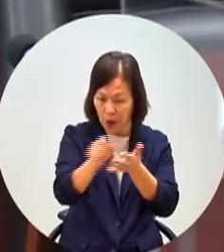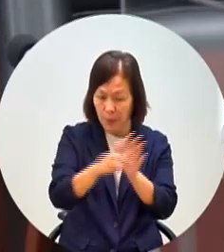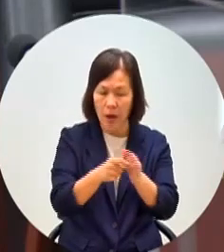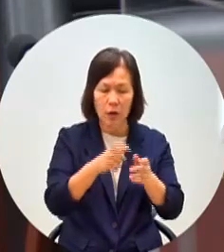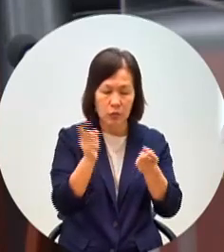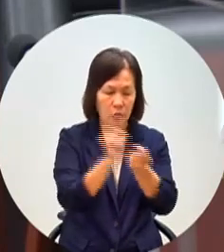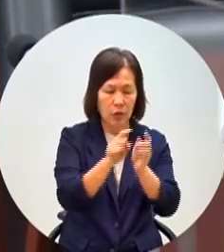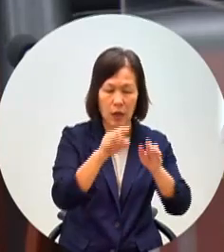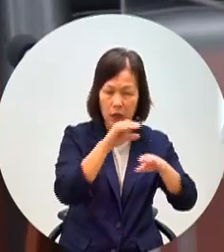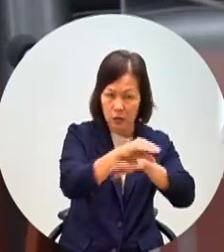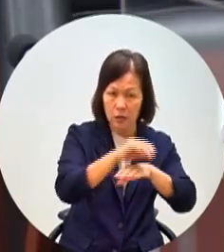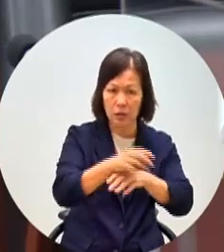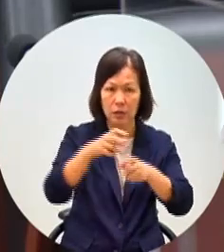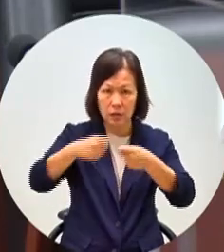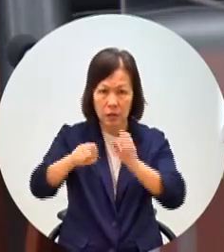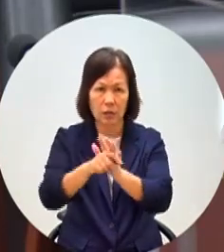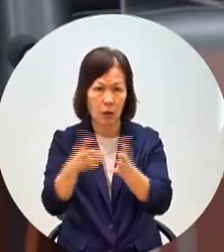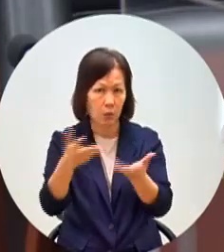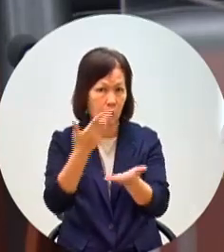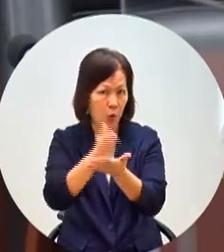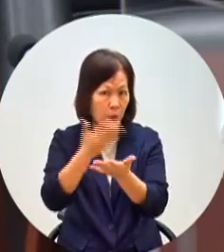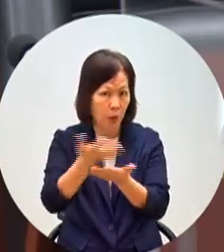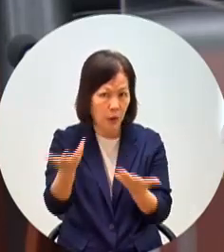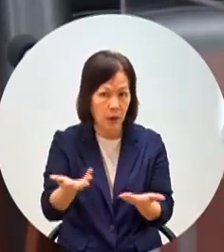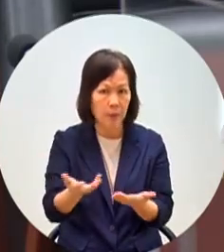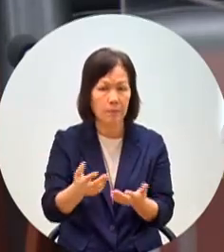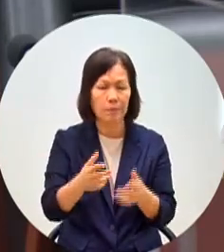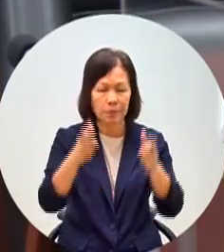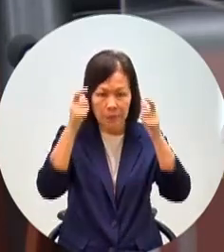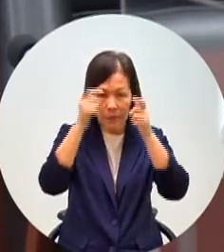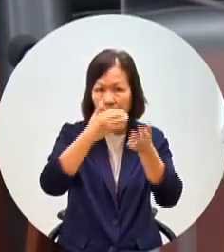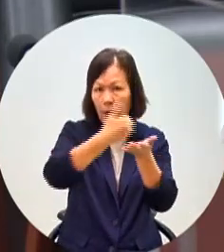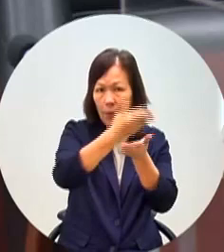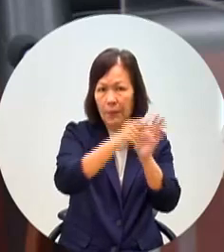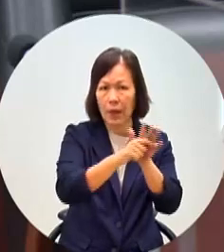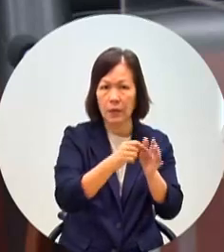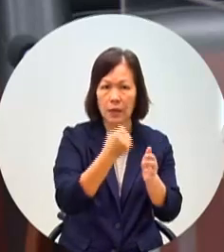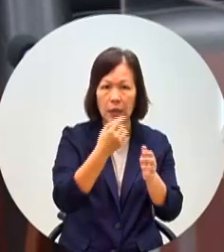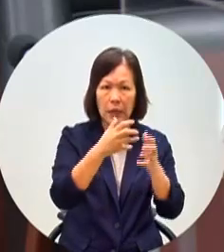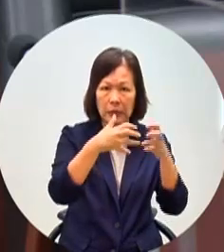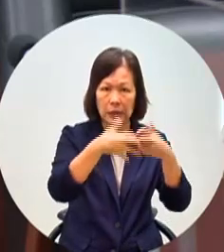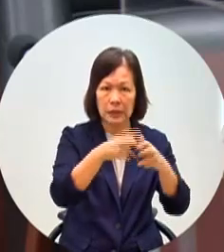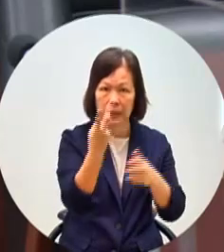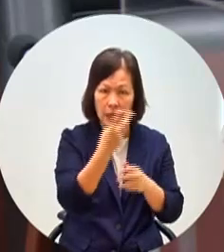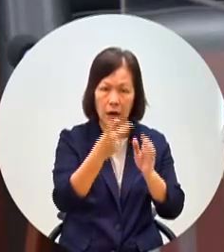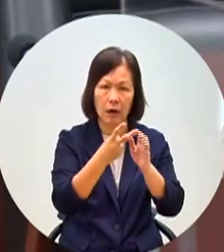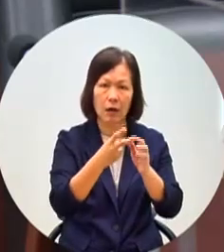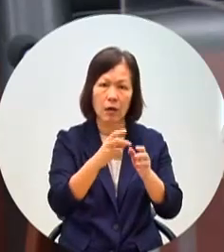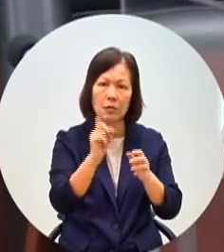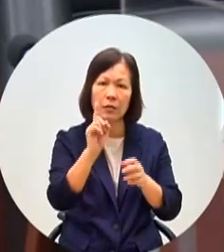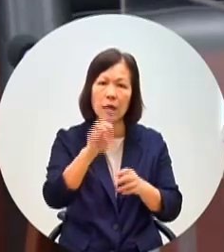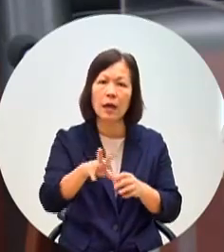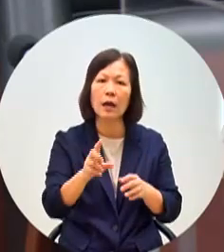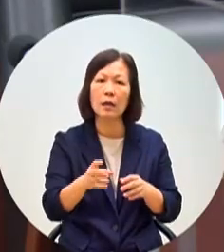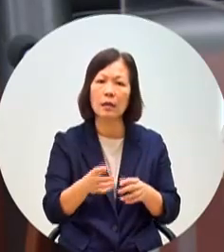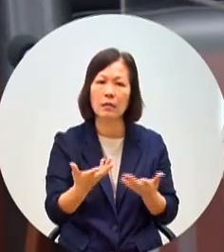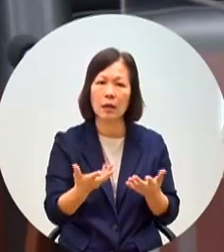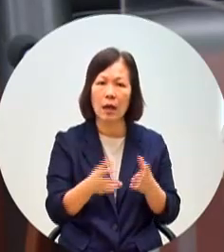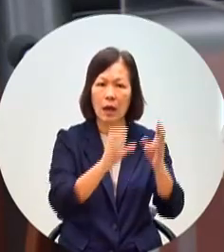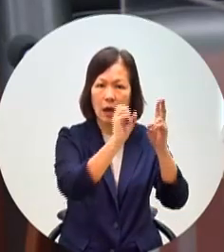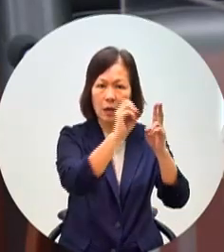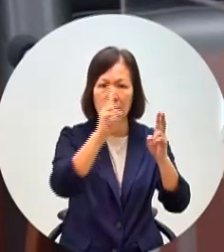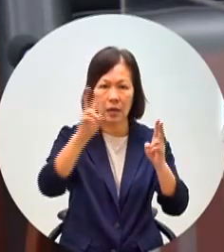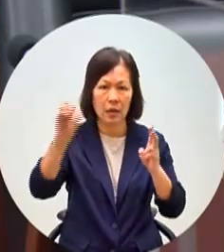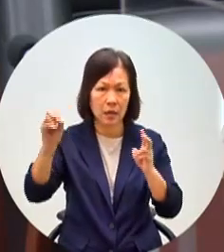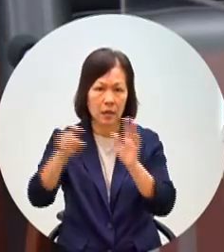的问题呢？那另外一部分就是北高雄的双机到底在哪里？2020年其他的